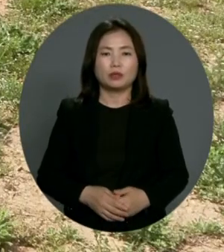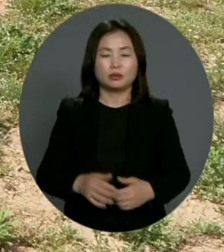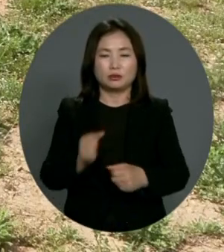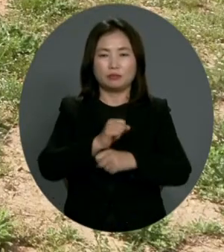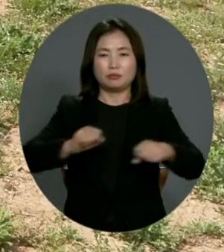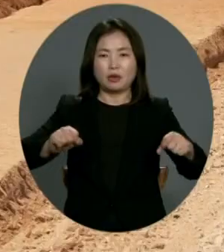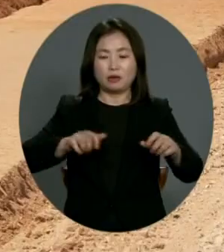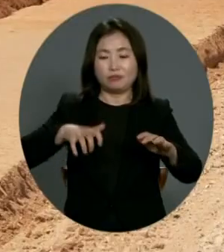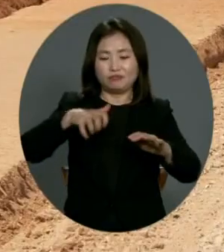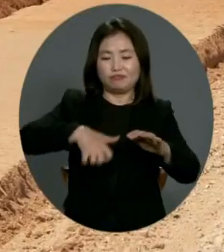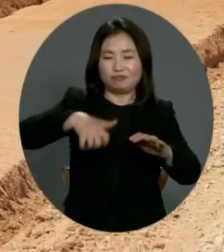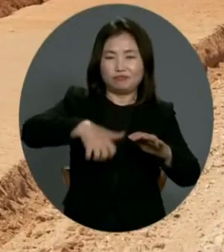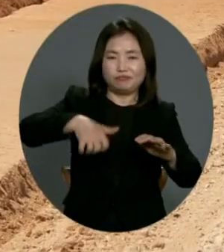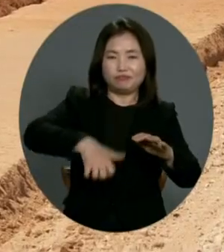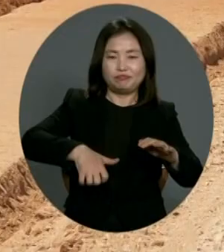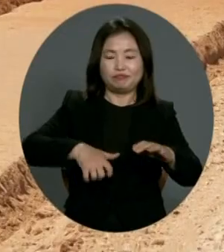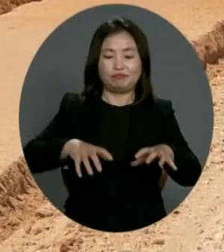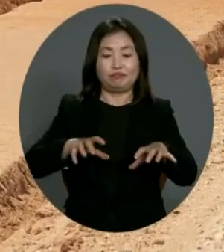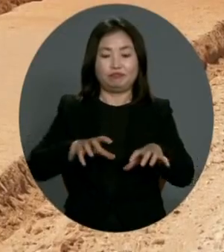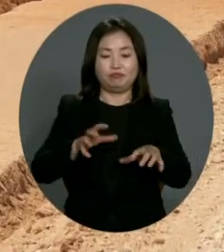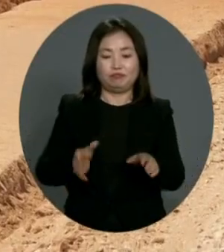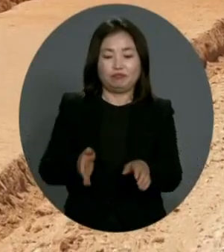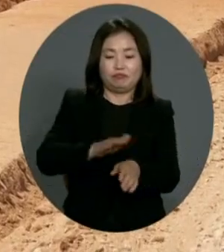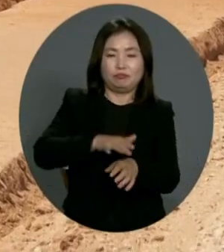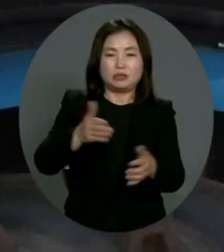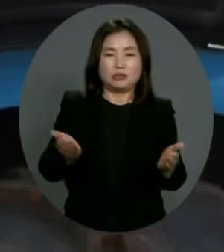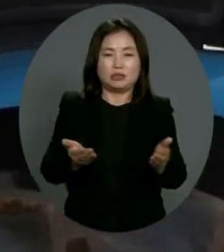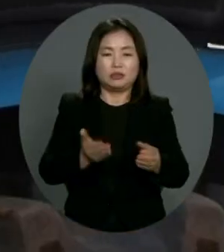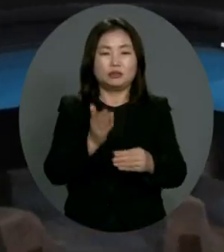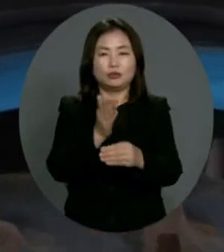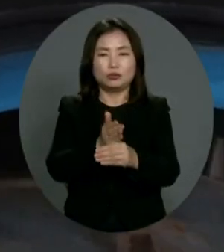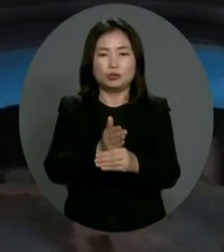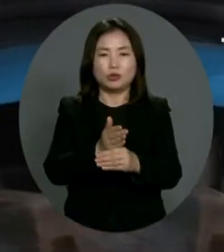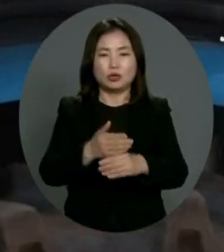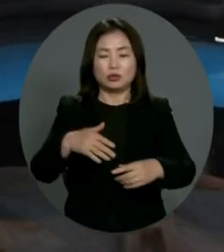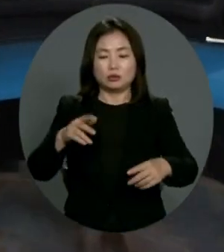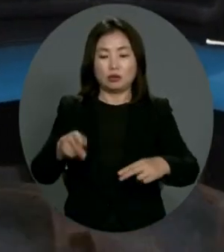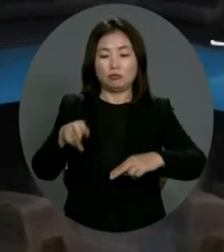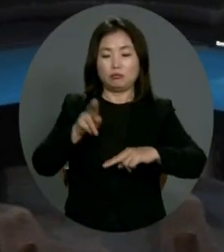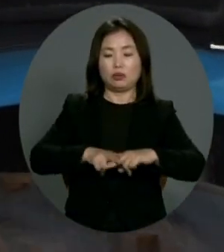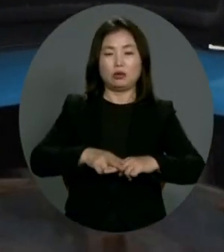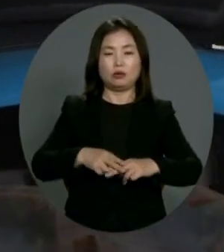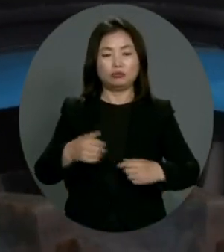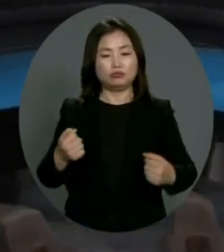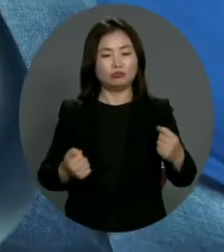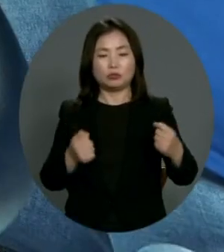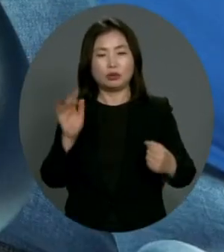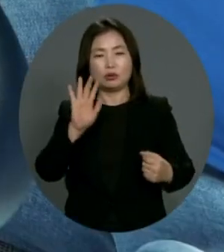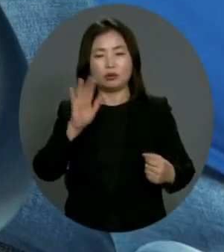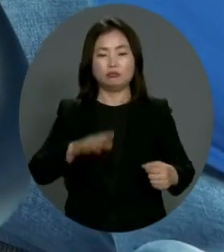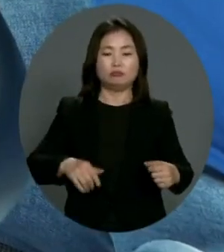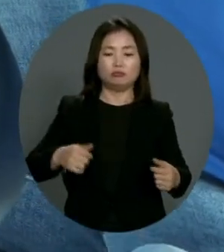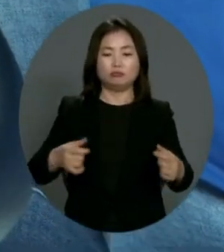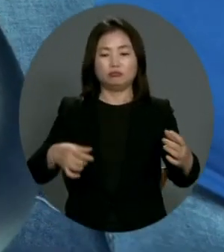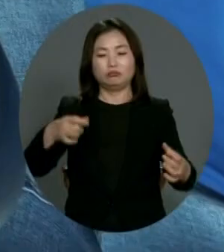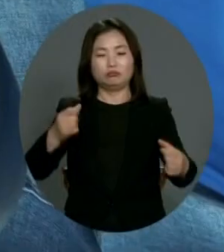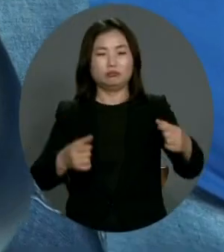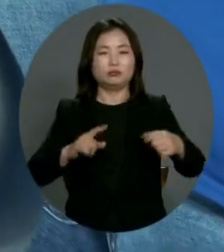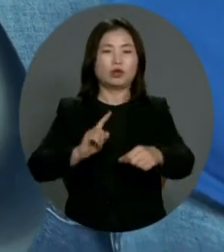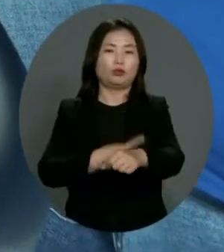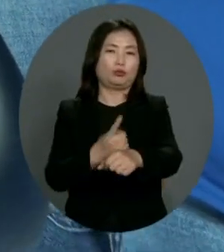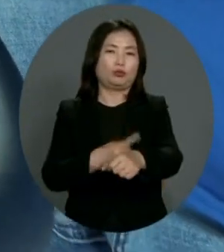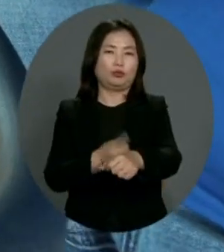들판에서 트랙터로 두둑 만들기 작업이 한창입니다. 작업자는 탑승만 했을 뿐 운전을 하지는